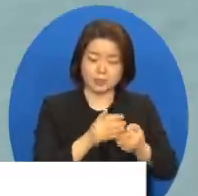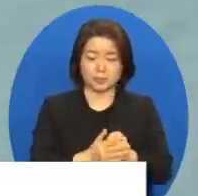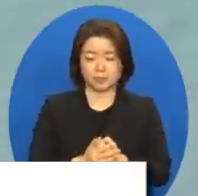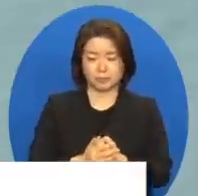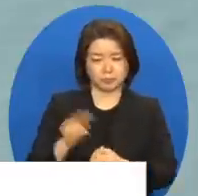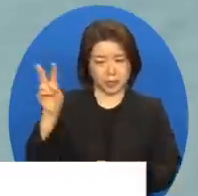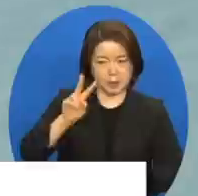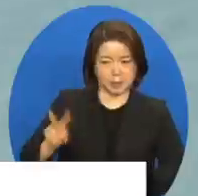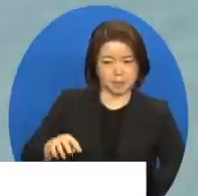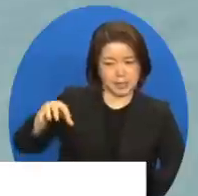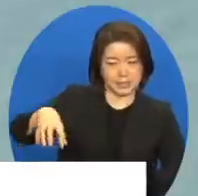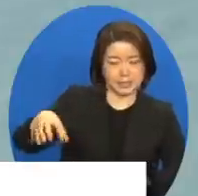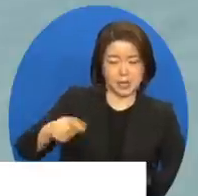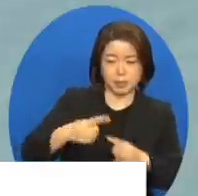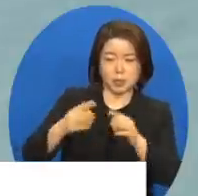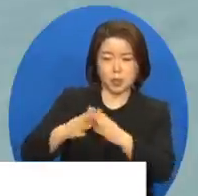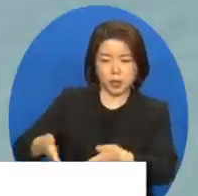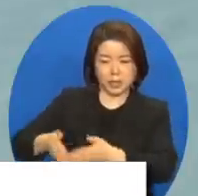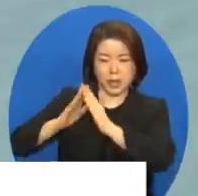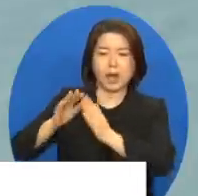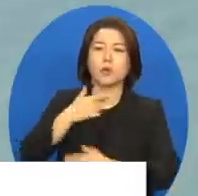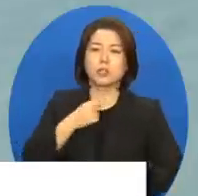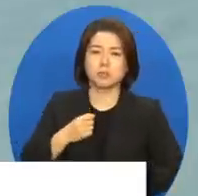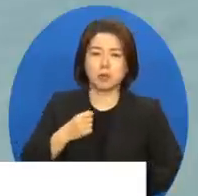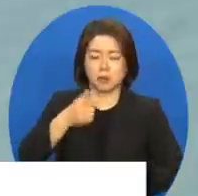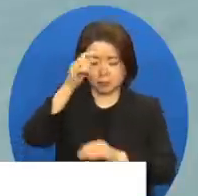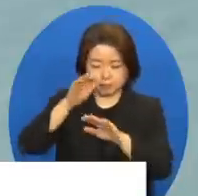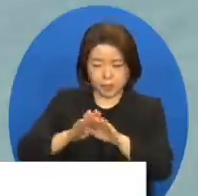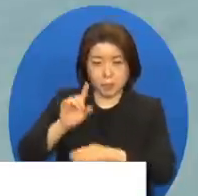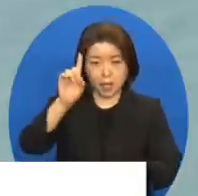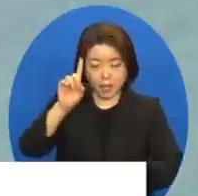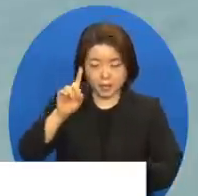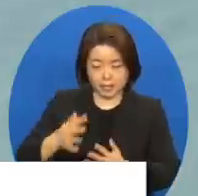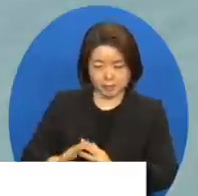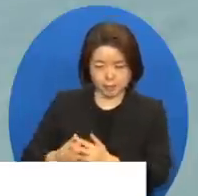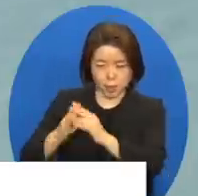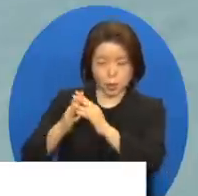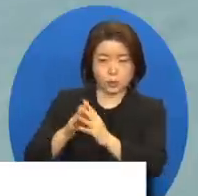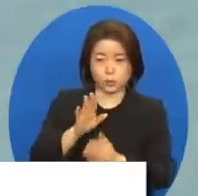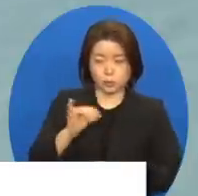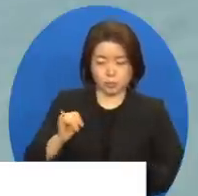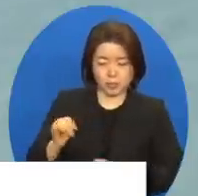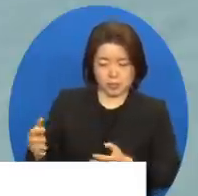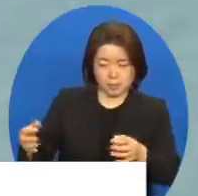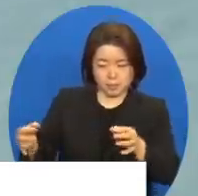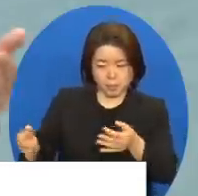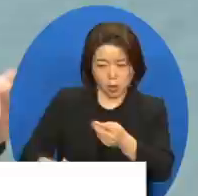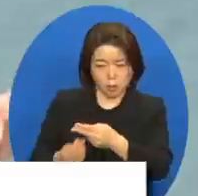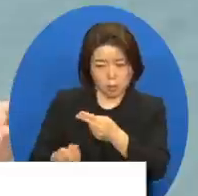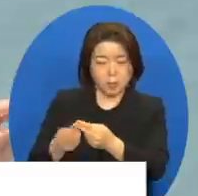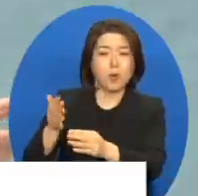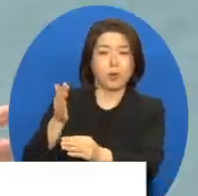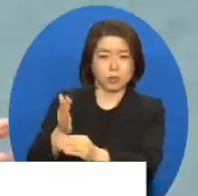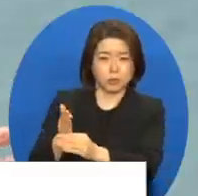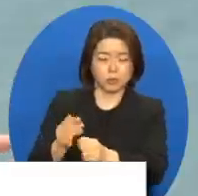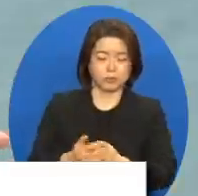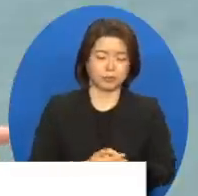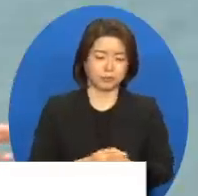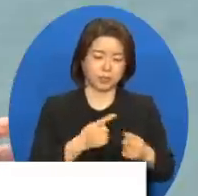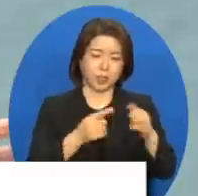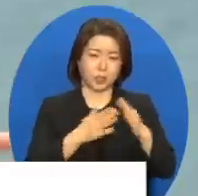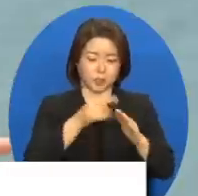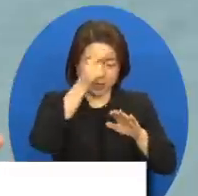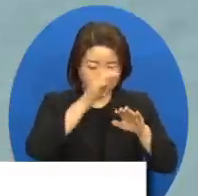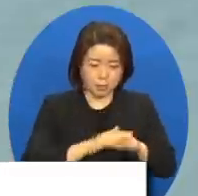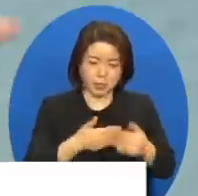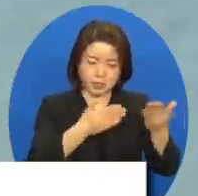베트남에 교회를 하나 짓고 싶었습니다. 예배당을 하나 건축할 건축비를 모으고 계셨어요. 교회에서 예배 드릴 수 없게